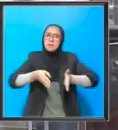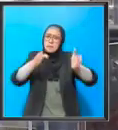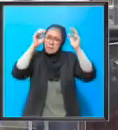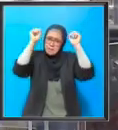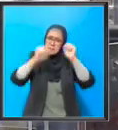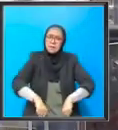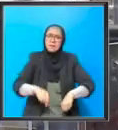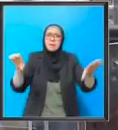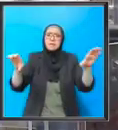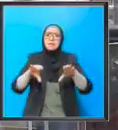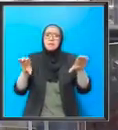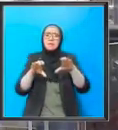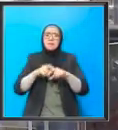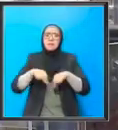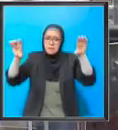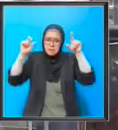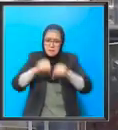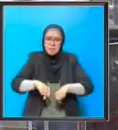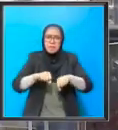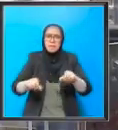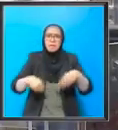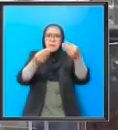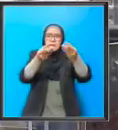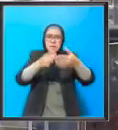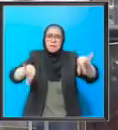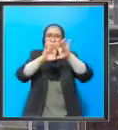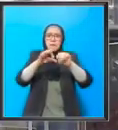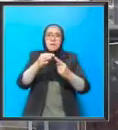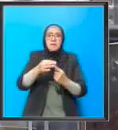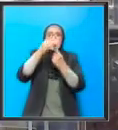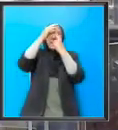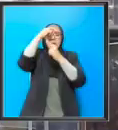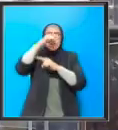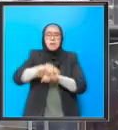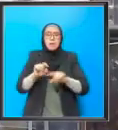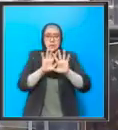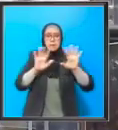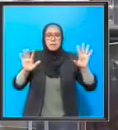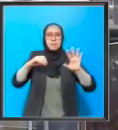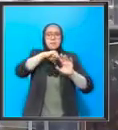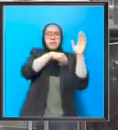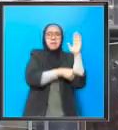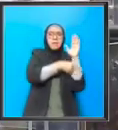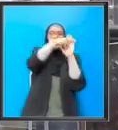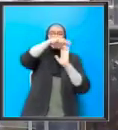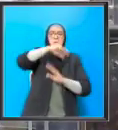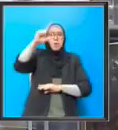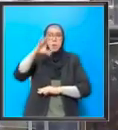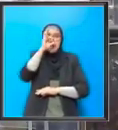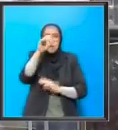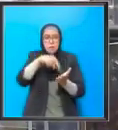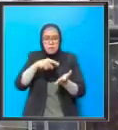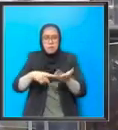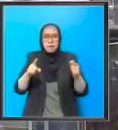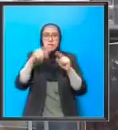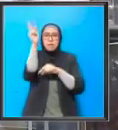diberi keutamaan terutamanya bila ahli paliman baik Banser gua musang sendiri kerajaan telah pun membuat